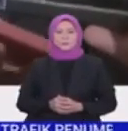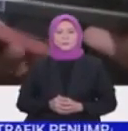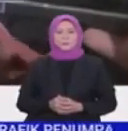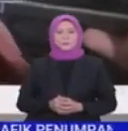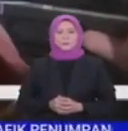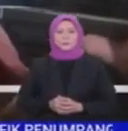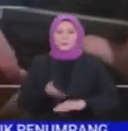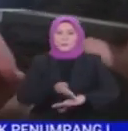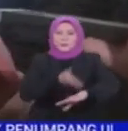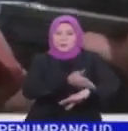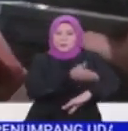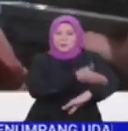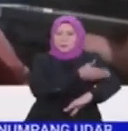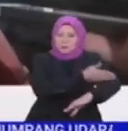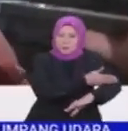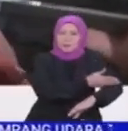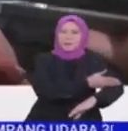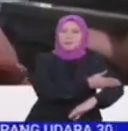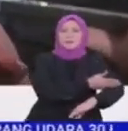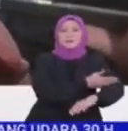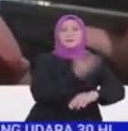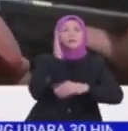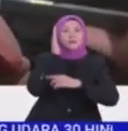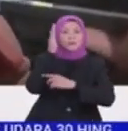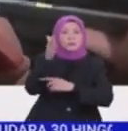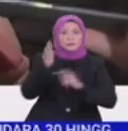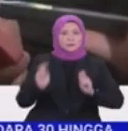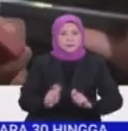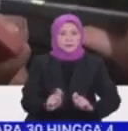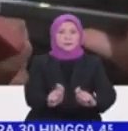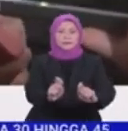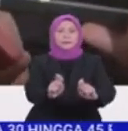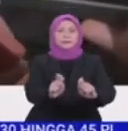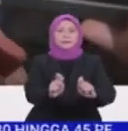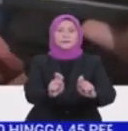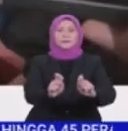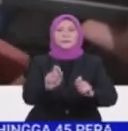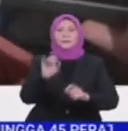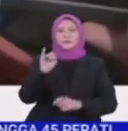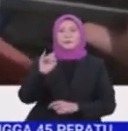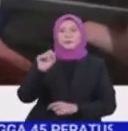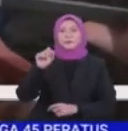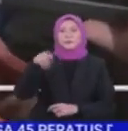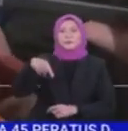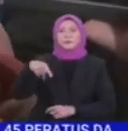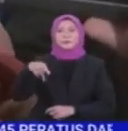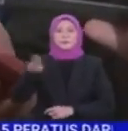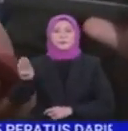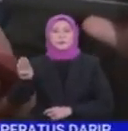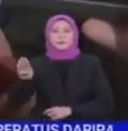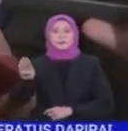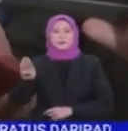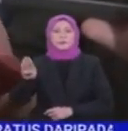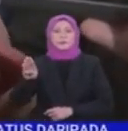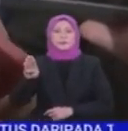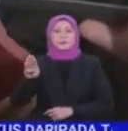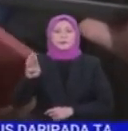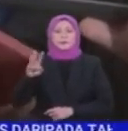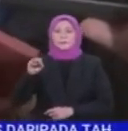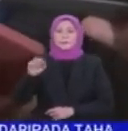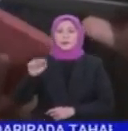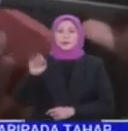Penambahbaikan langkah-langkah telah pun akan diambil oleh pihak IPB bagi sebagian padi beras negara mafi